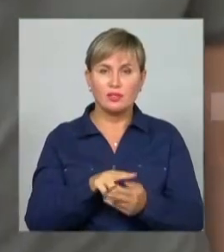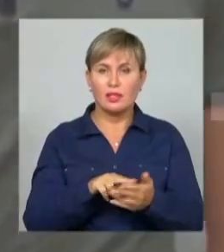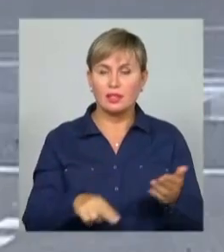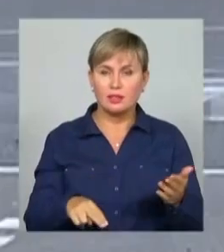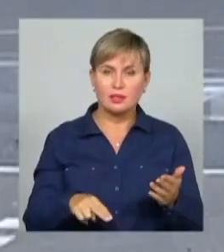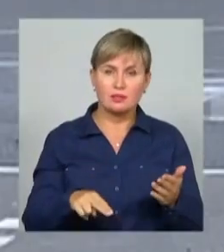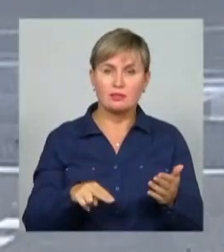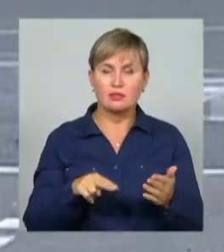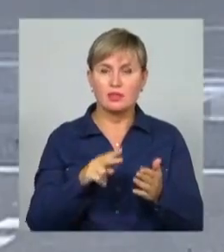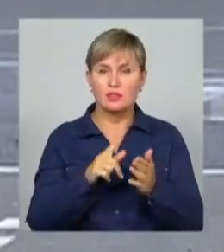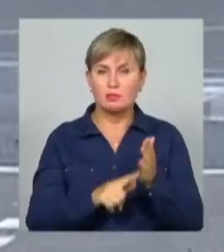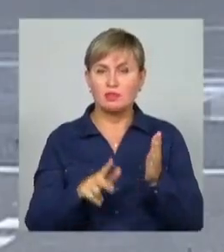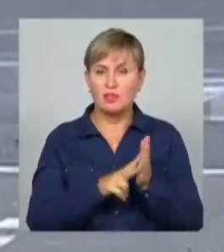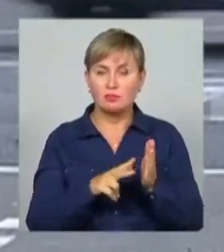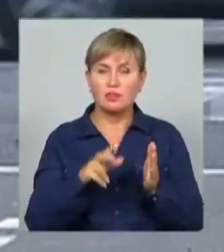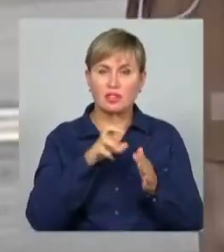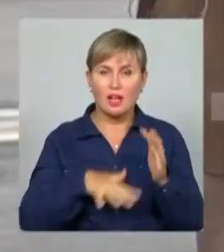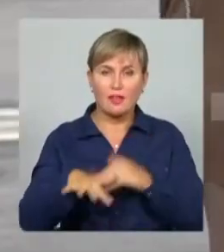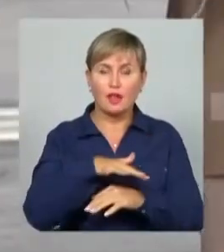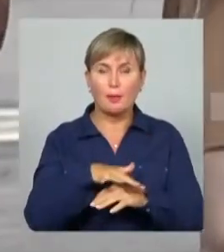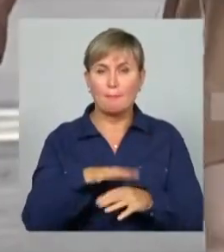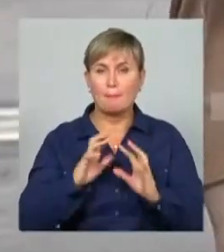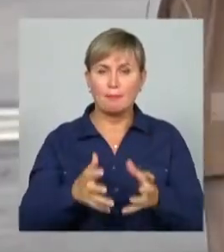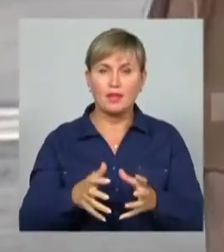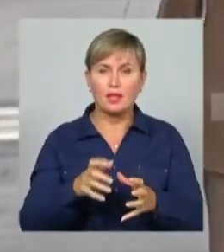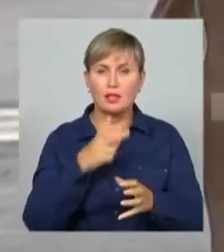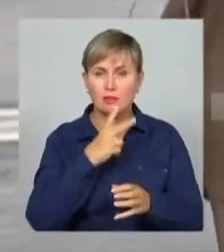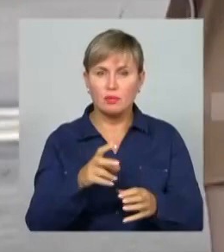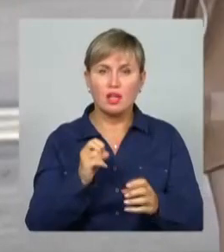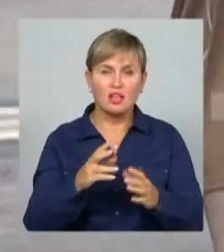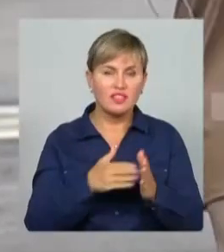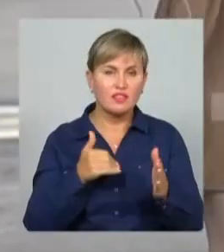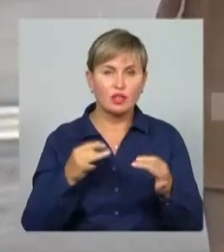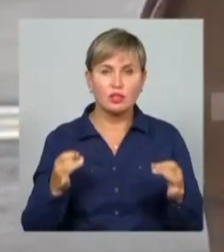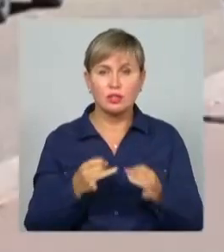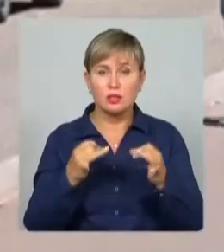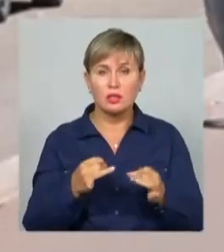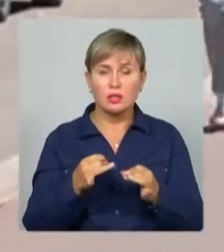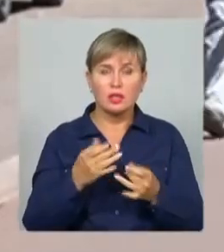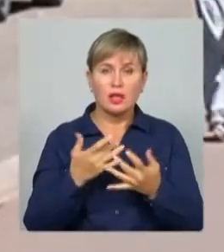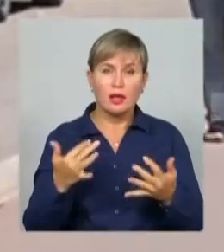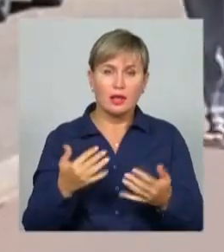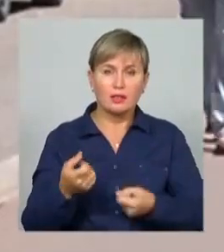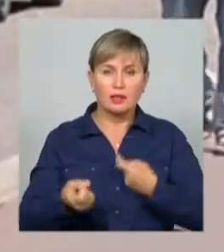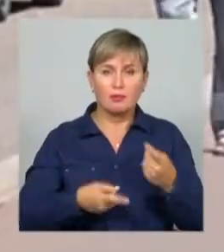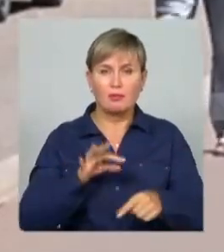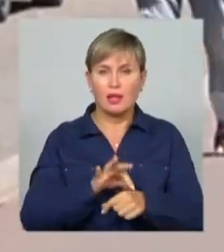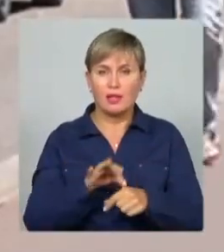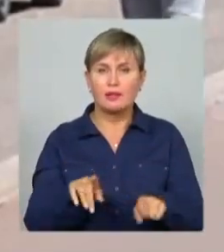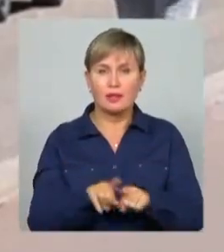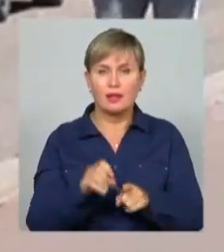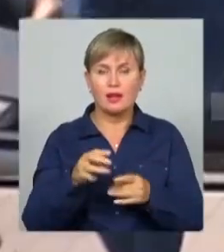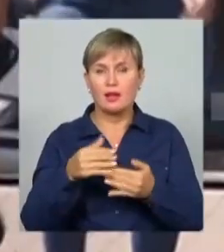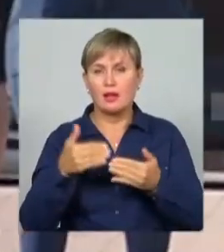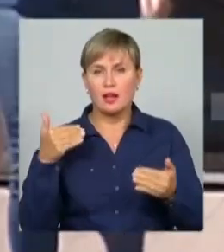в 77 странах мира и классифицируется как вызывающий интерес. Клинические признаки такие же, как и у